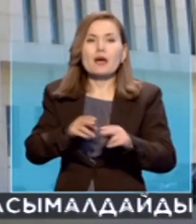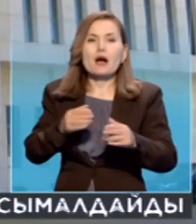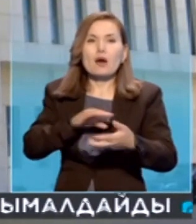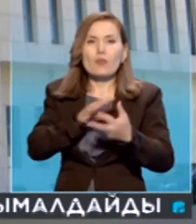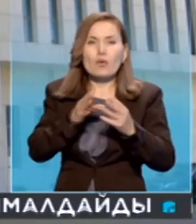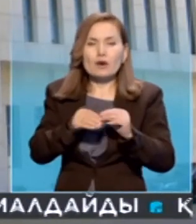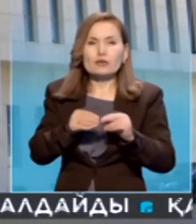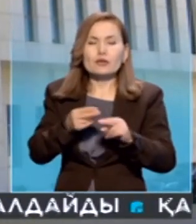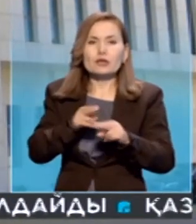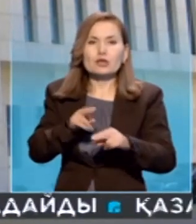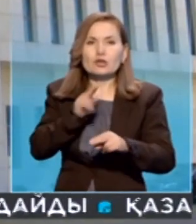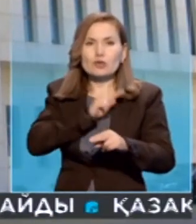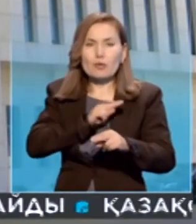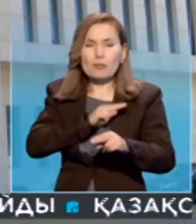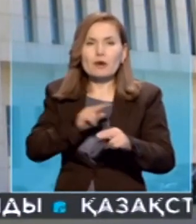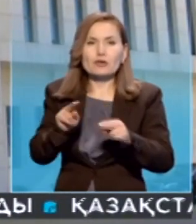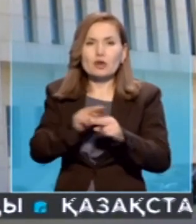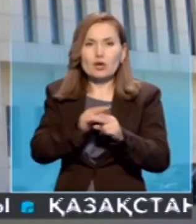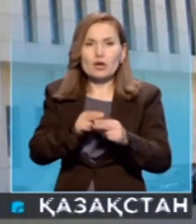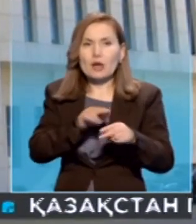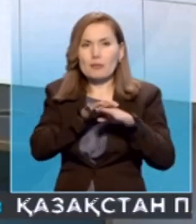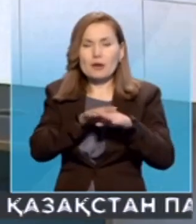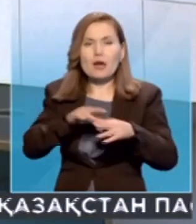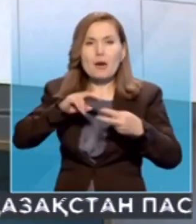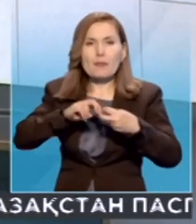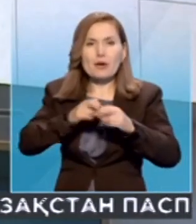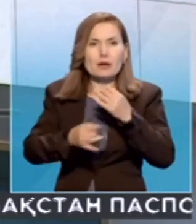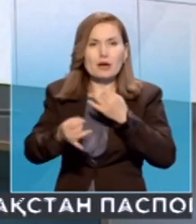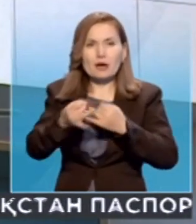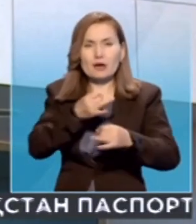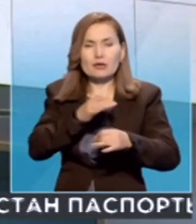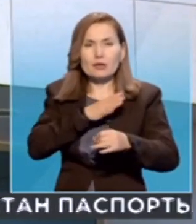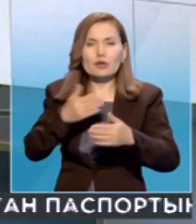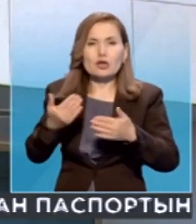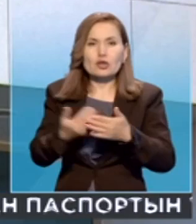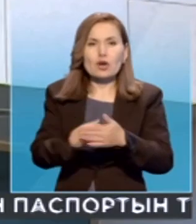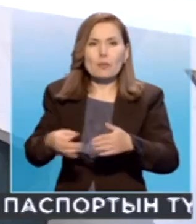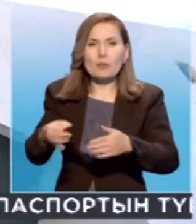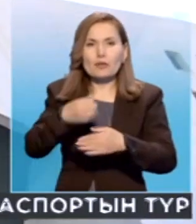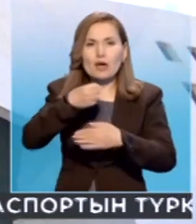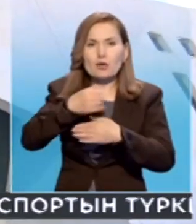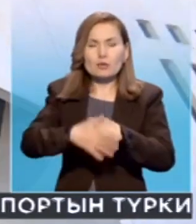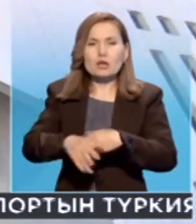және жалға алу әрі жөндеу жүргізуге қатысты мәселелер пысықталады. Жаңа облыс